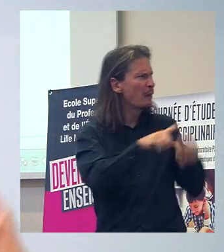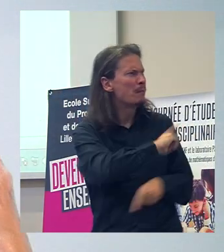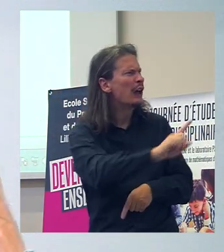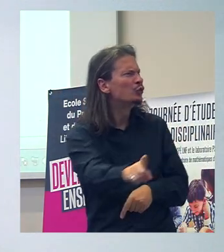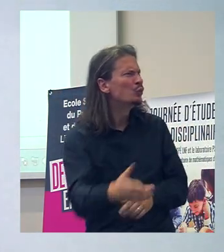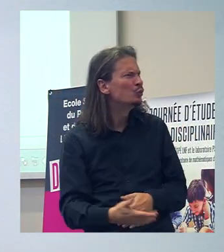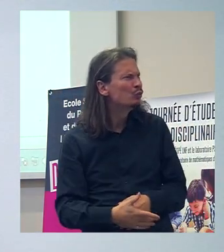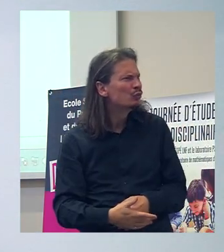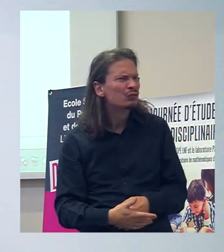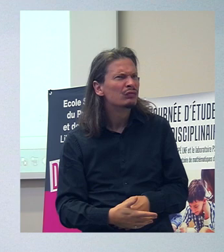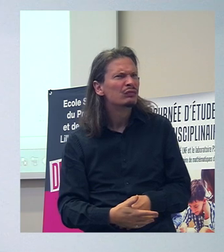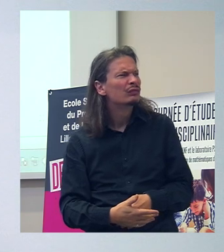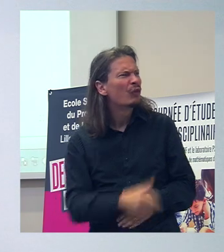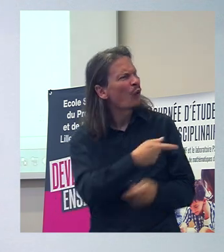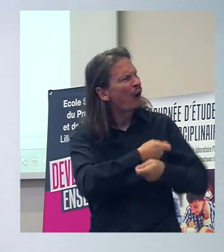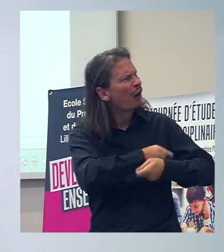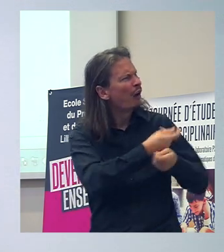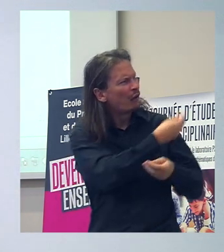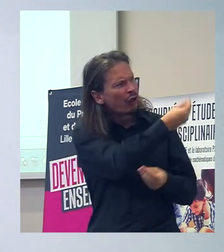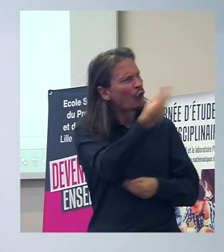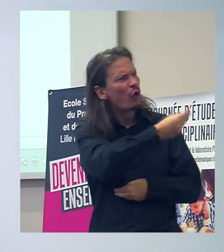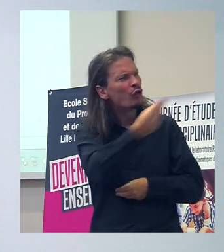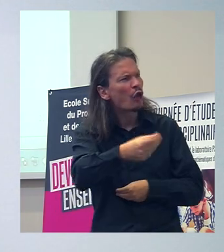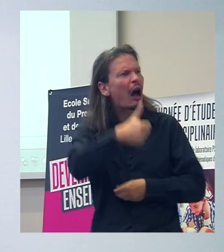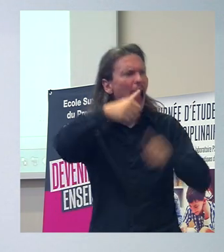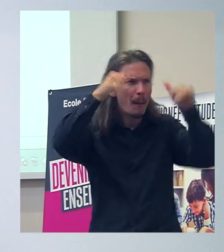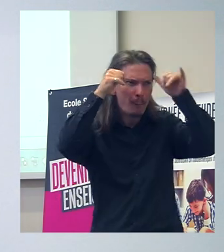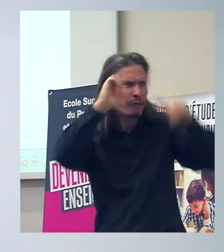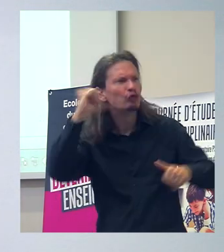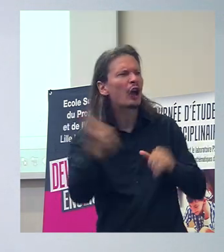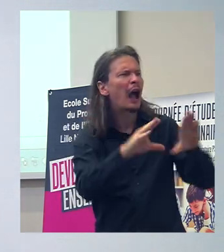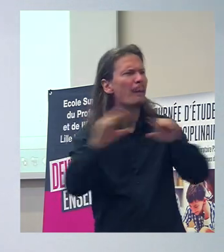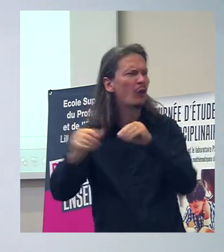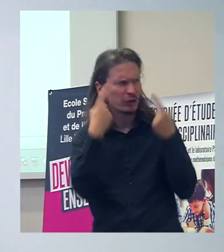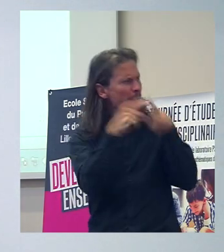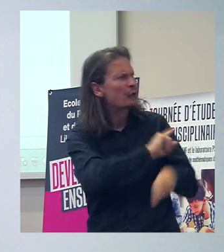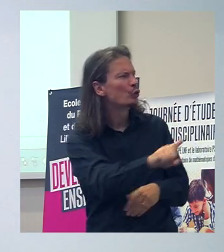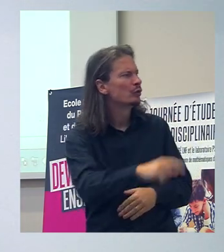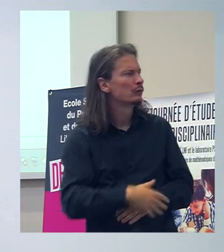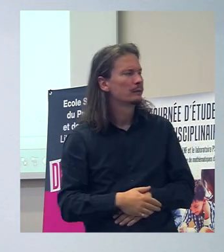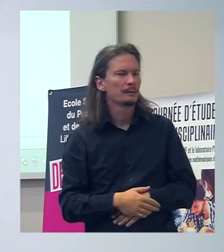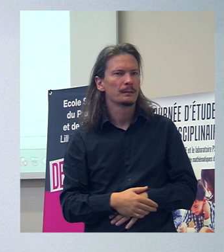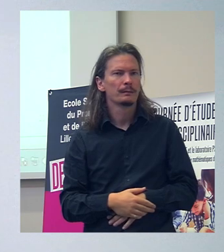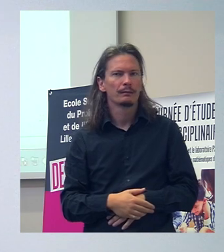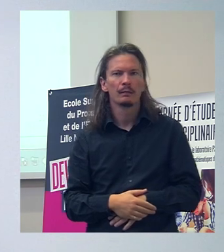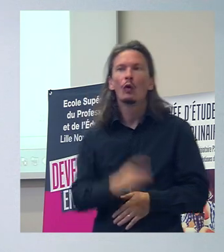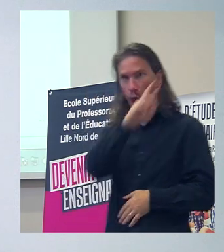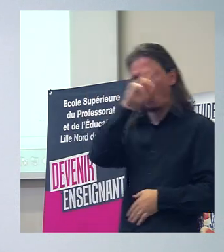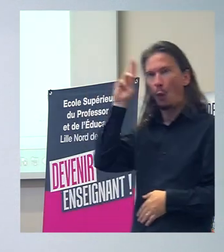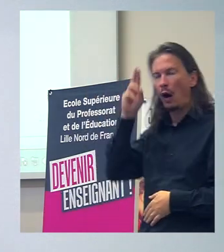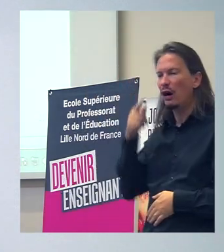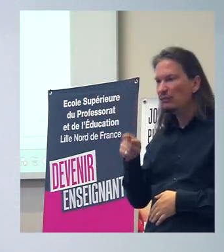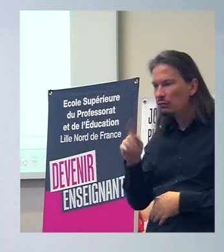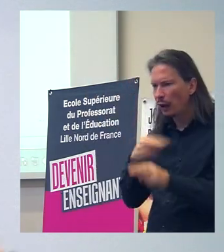de développer, de donner un bovin à chaque habitant. » Et le Bax, donc le